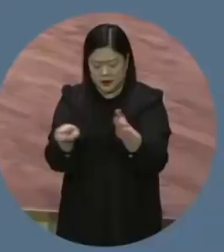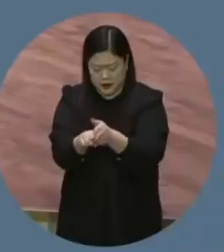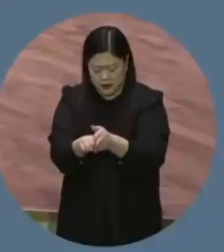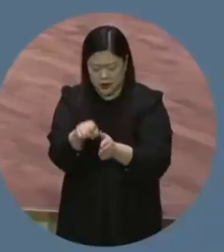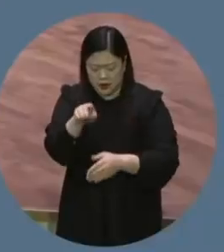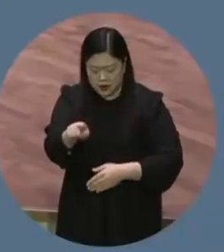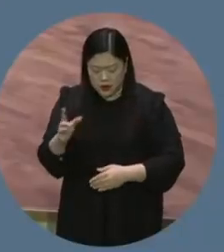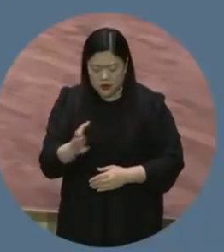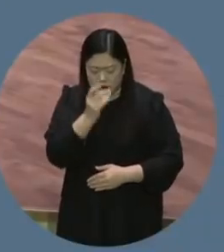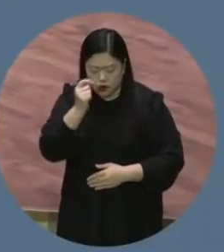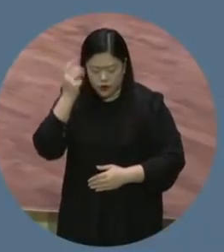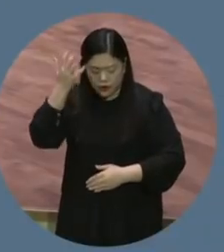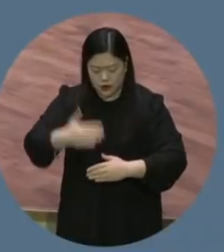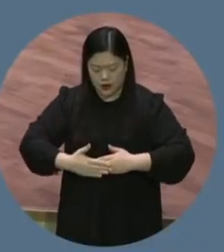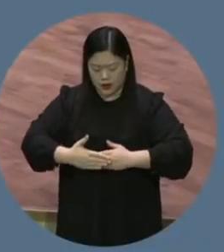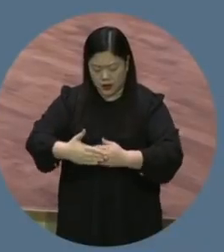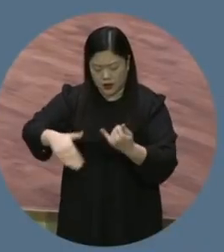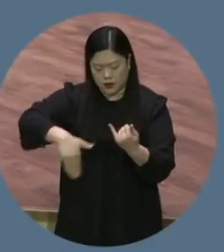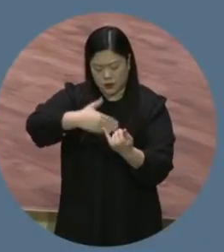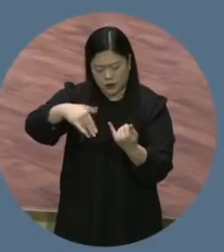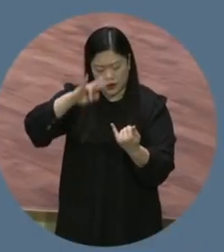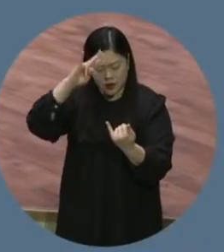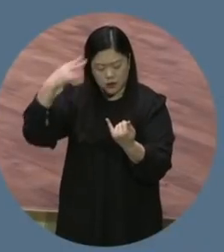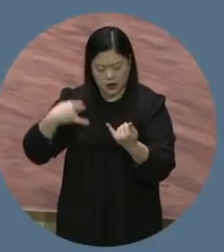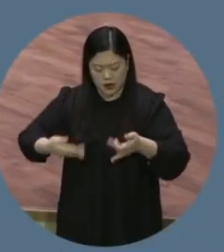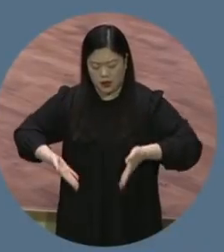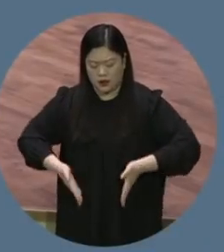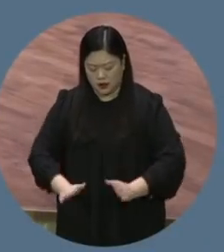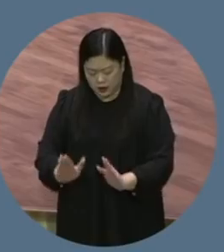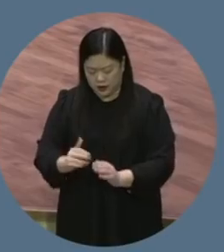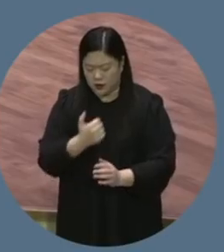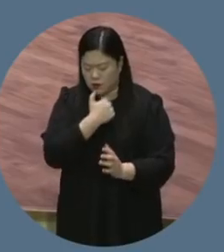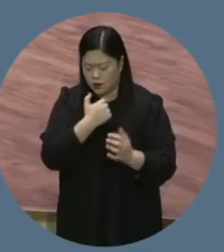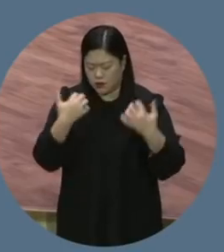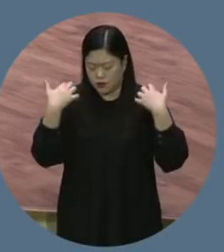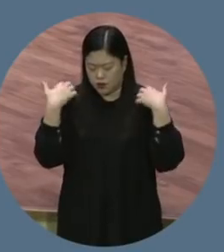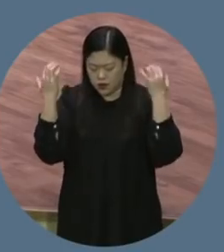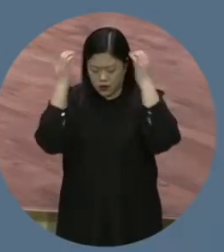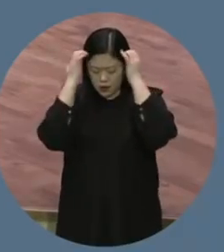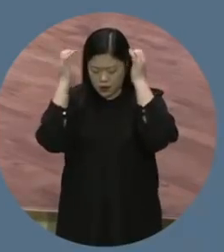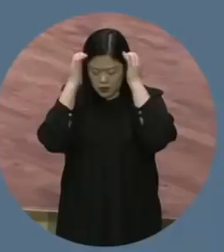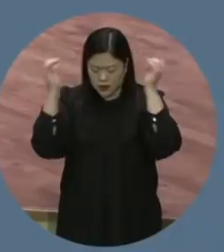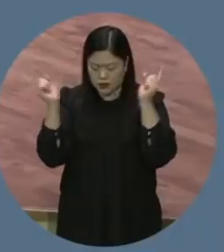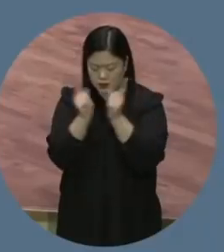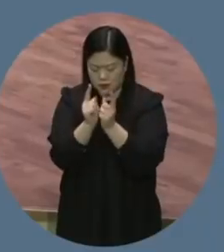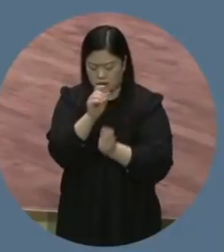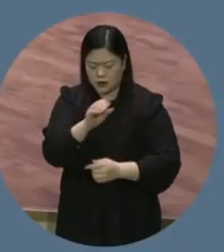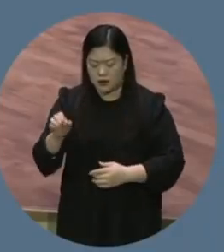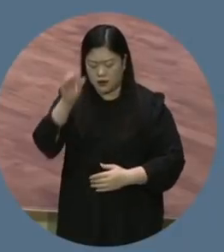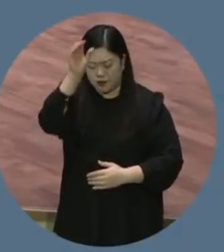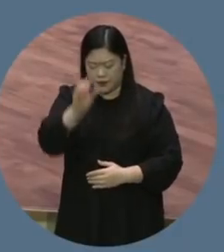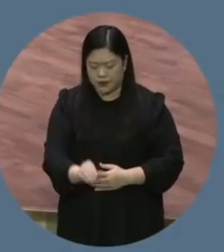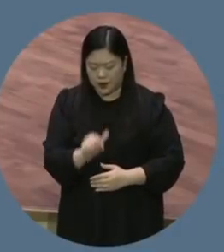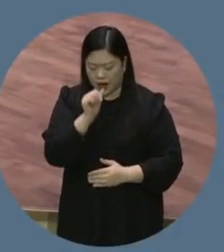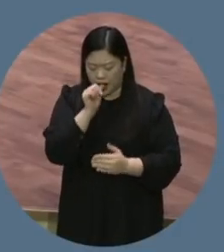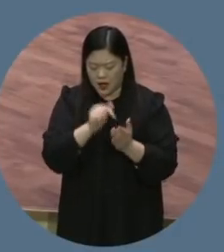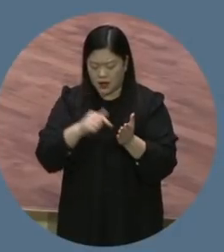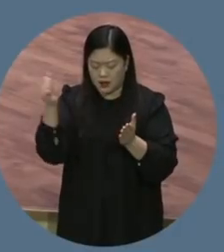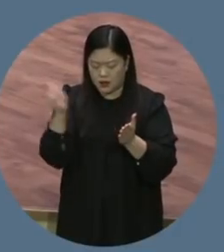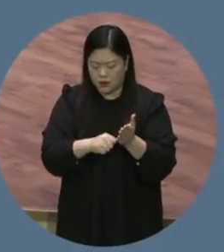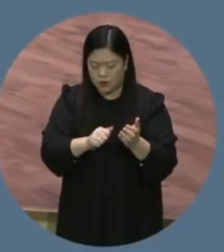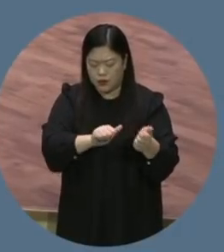믿사오니, 이는 성령으로 잉태하사 동정녀 마리아에게 나시고 본디오 빌라도에게 고난을